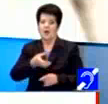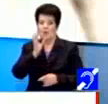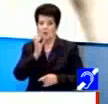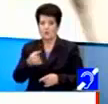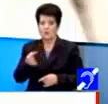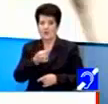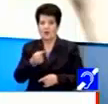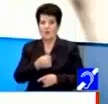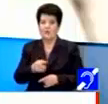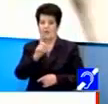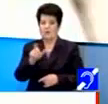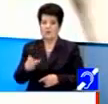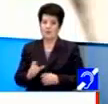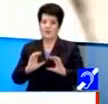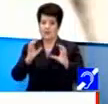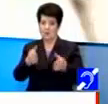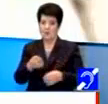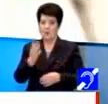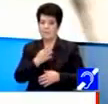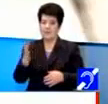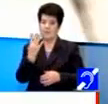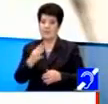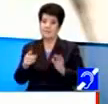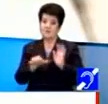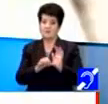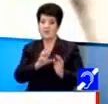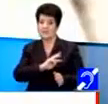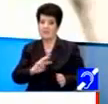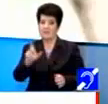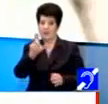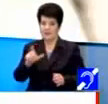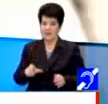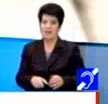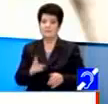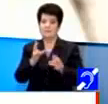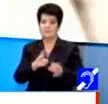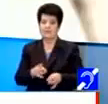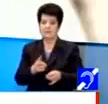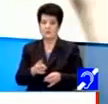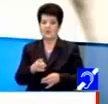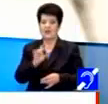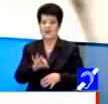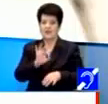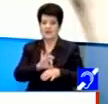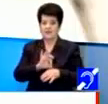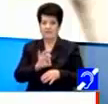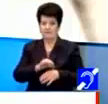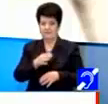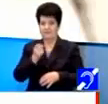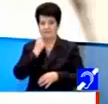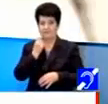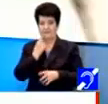pe cap de locuitor din lume. Peste 46.000 de cetățeni ai țării suferă de alcoolism cronic și se află la